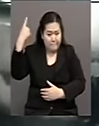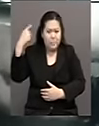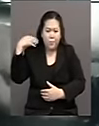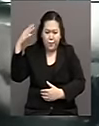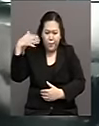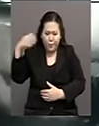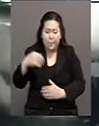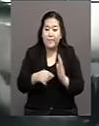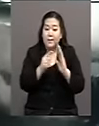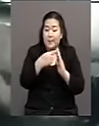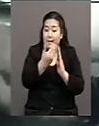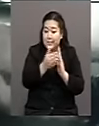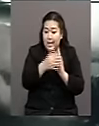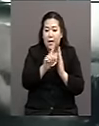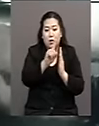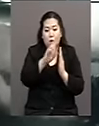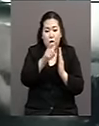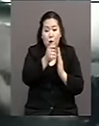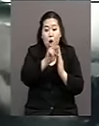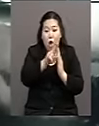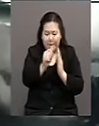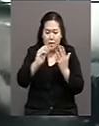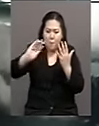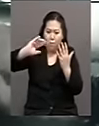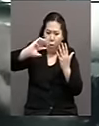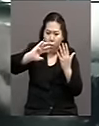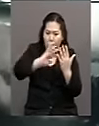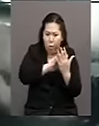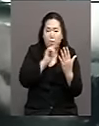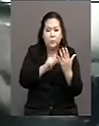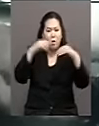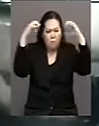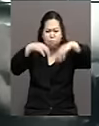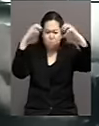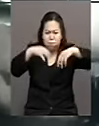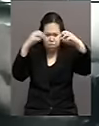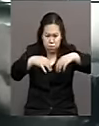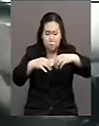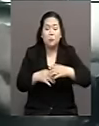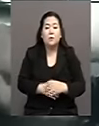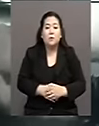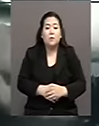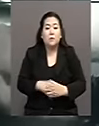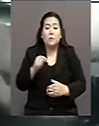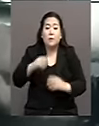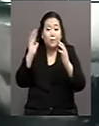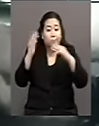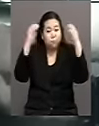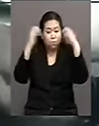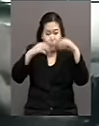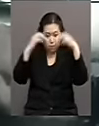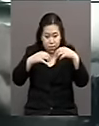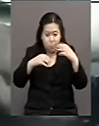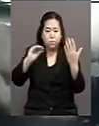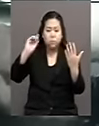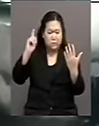องพ้นที่จงหวด 101ทำให้เกิดฝนตกลงมาอย่างหนักปกติแล้ว ในชวขรดดูฝนกล่มเมฝนนี้ก็จะมาทาง